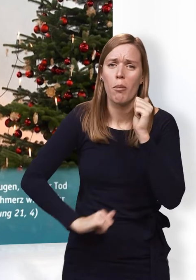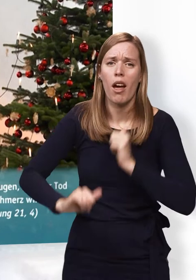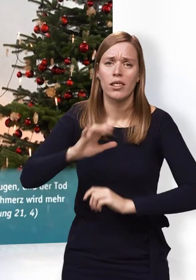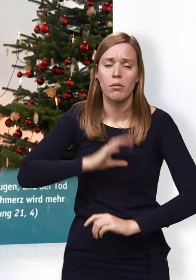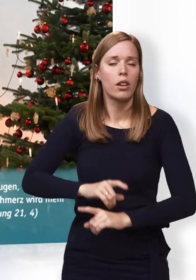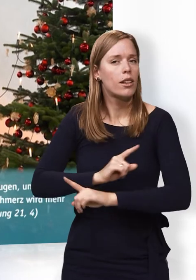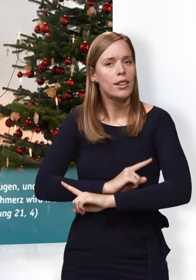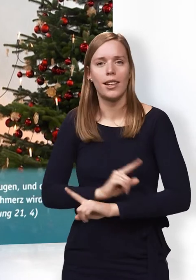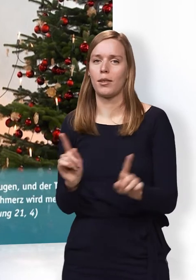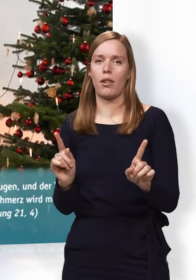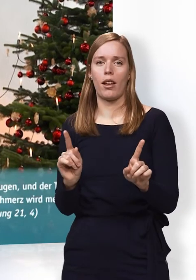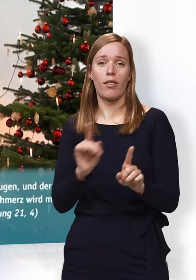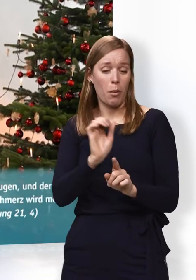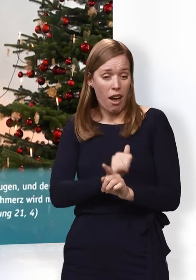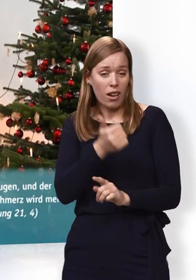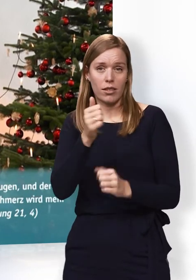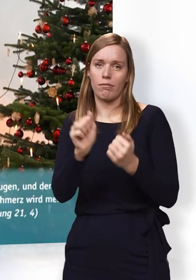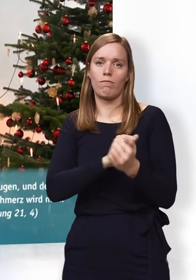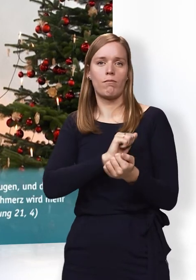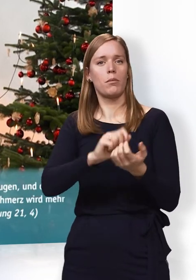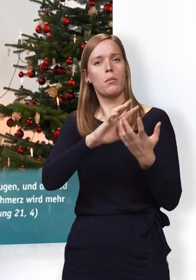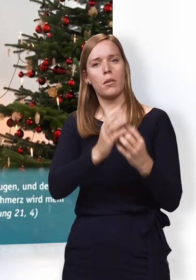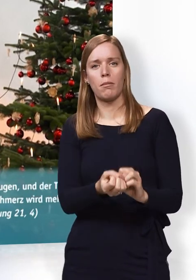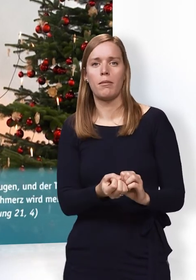denn das Erste ist vergangen.